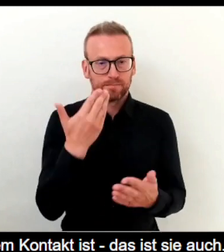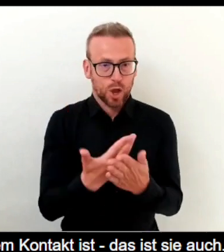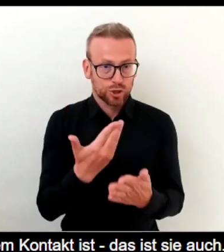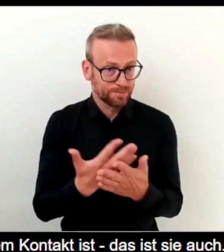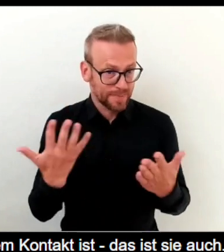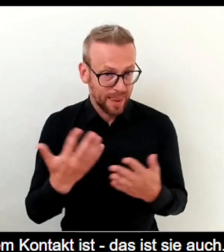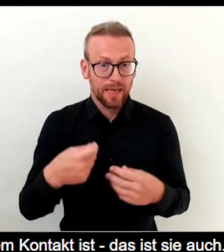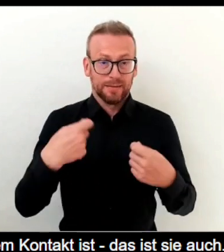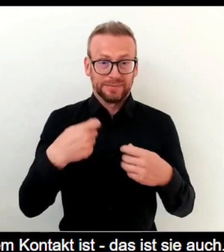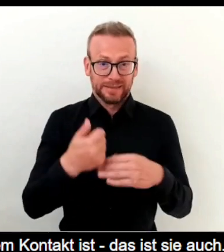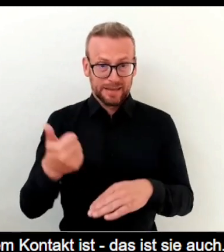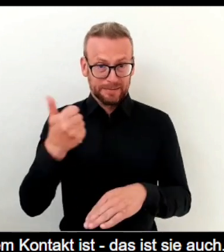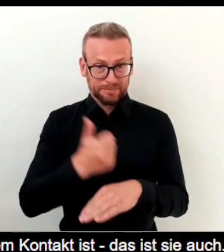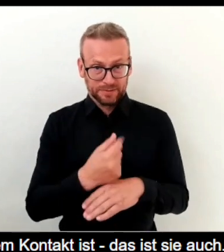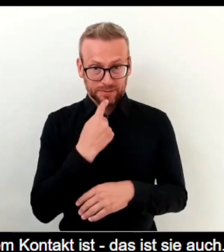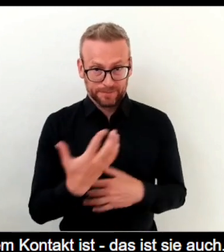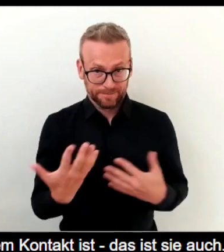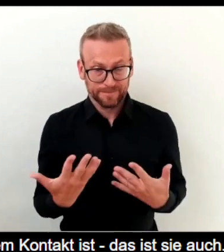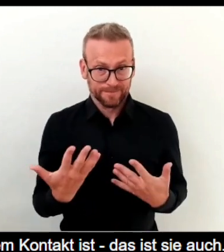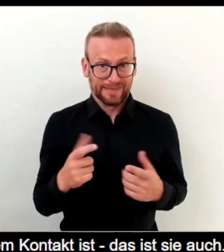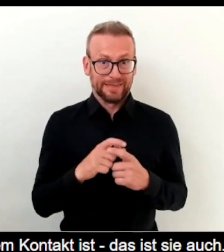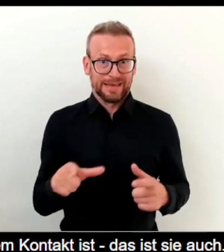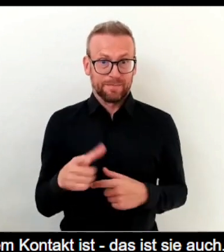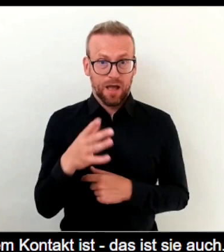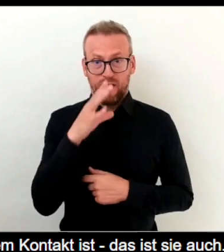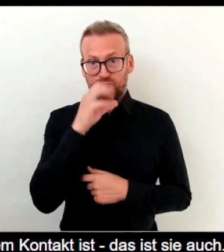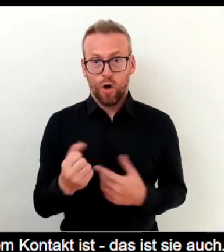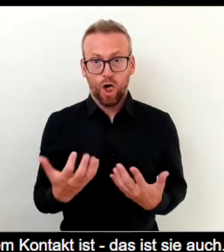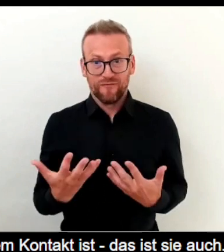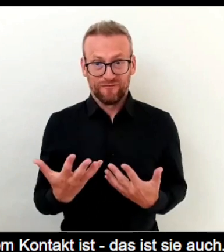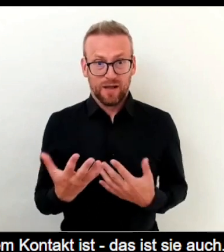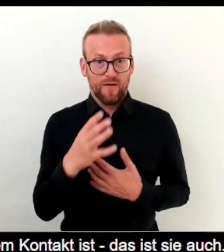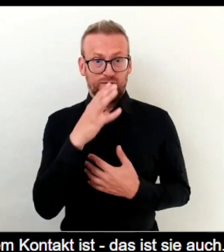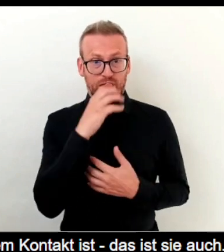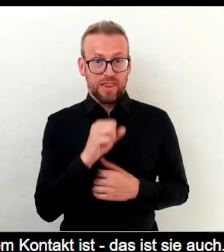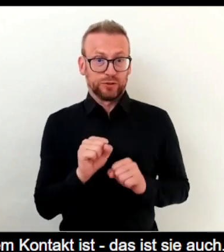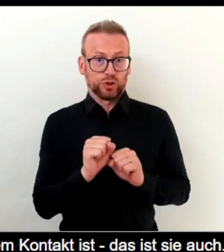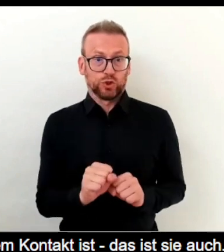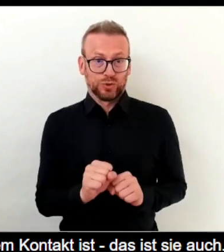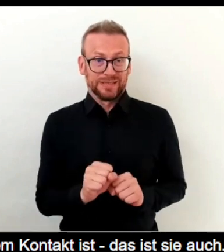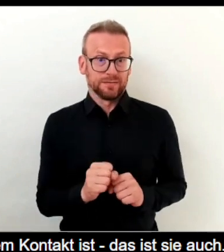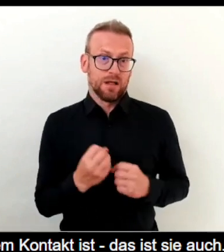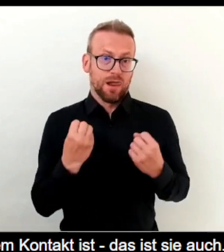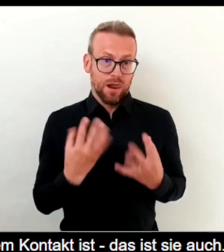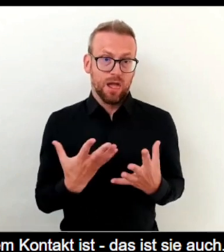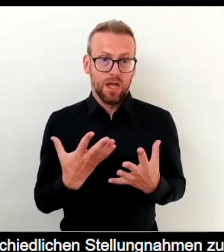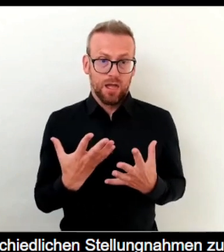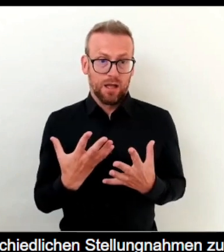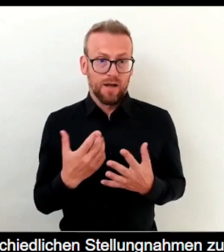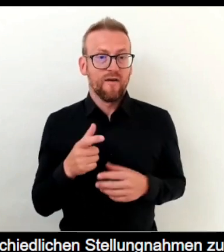mit dem Wolf. Und wir wissen, dass die Auslegung dieses völkerrechtlichen Vertrages